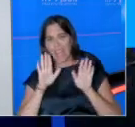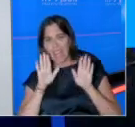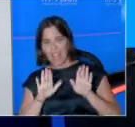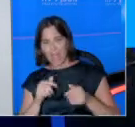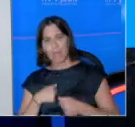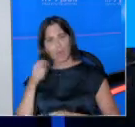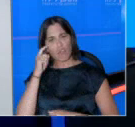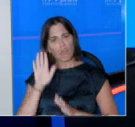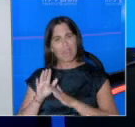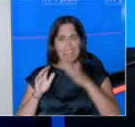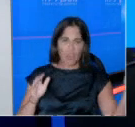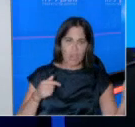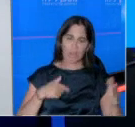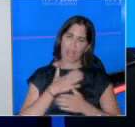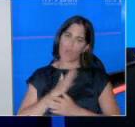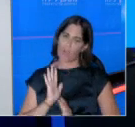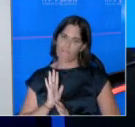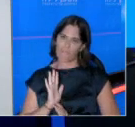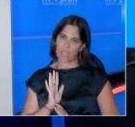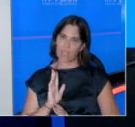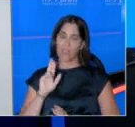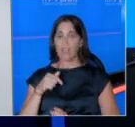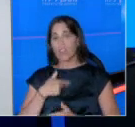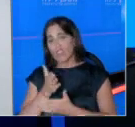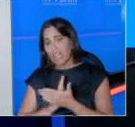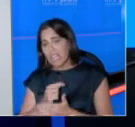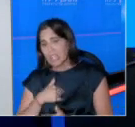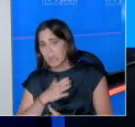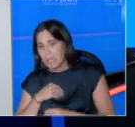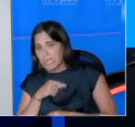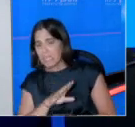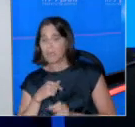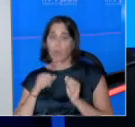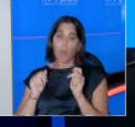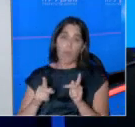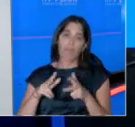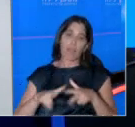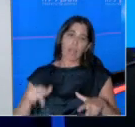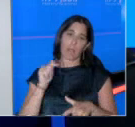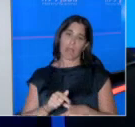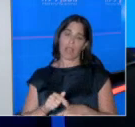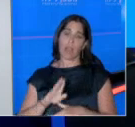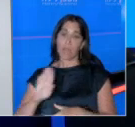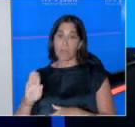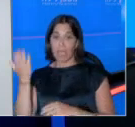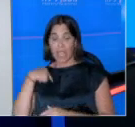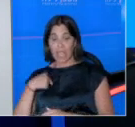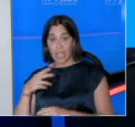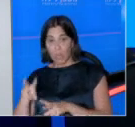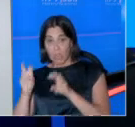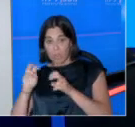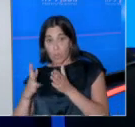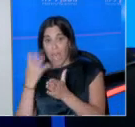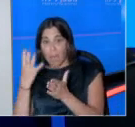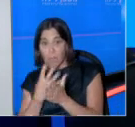חושב שהם קיצוניים מדי, אני לא אוהב את זה. יש חלקים שאני... אבל את יודעת, כאילו, אני אומר, זה מצב העניינים. לנתניהו היה צ'אנס,